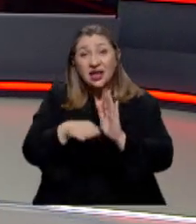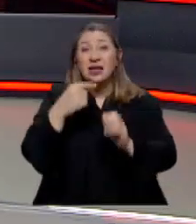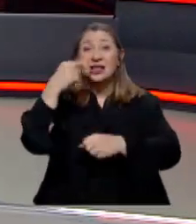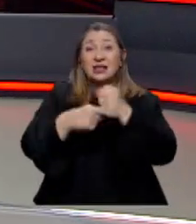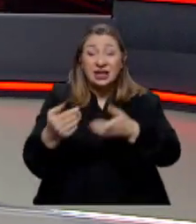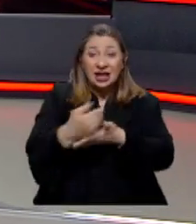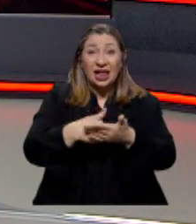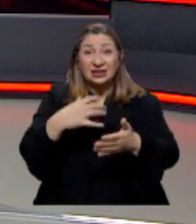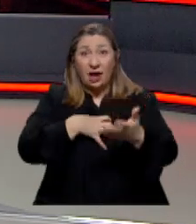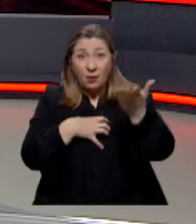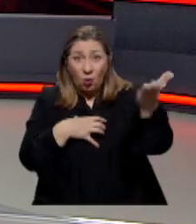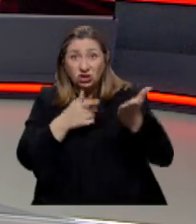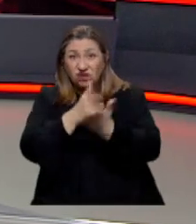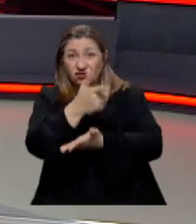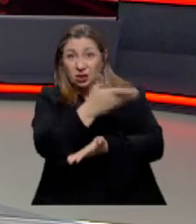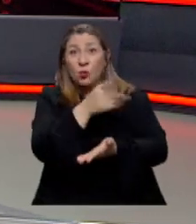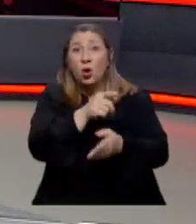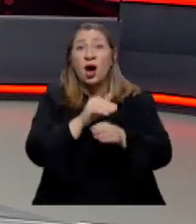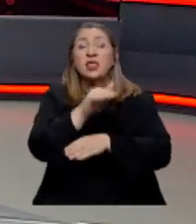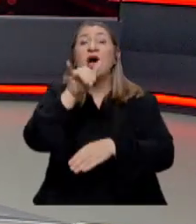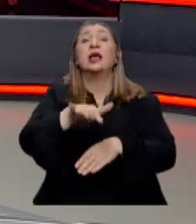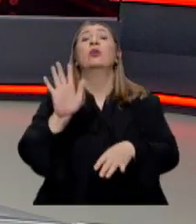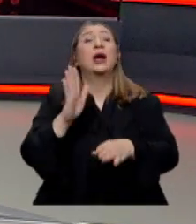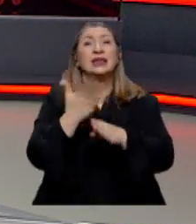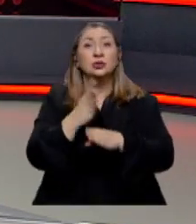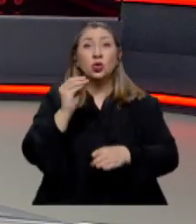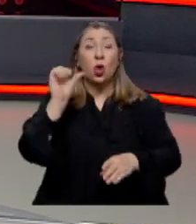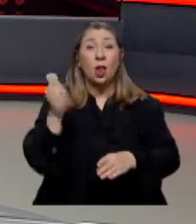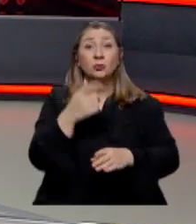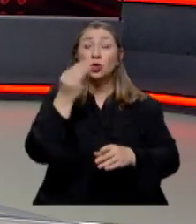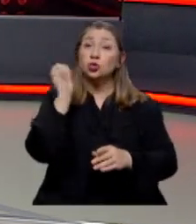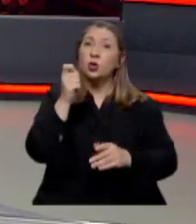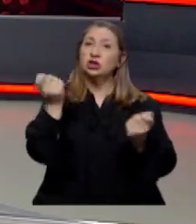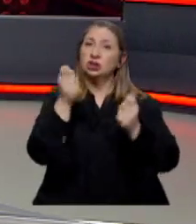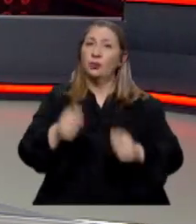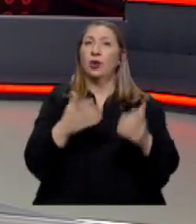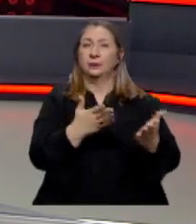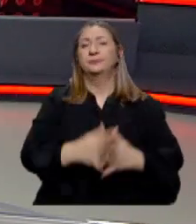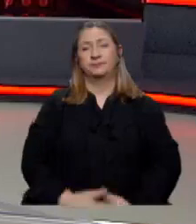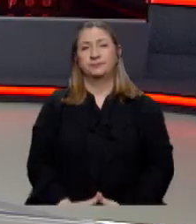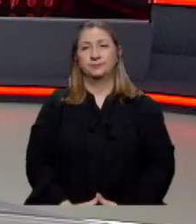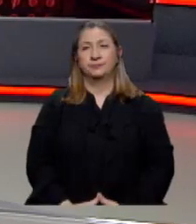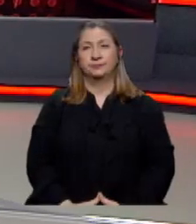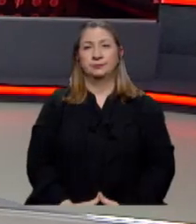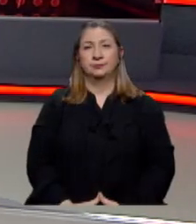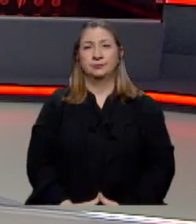yıllık gelire sahip o insanlar ve bu hayata hak etmiyorlar Çünkü çok önemli ve çok zor bir iş yapıyorlar